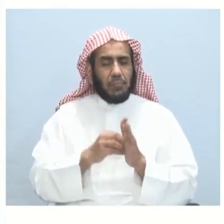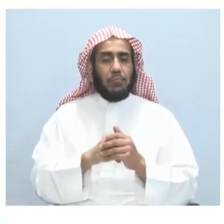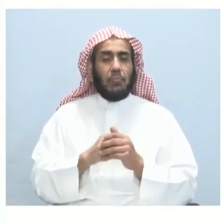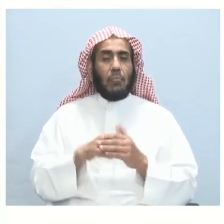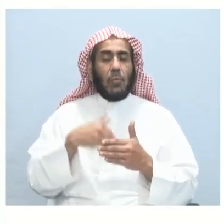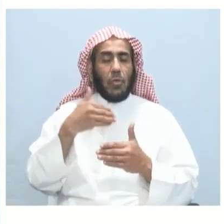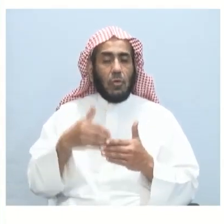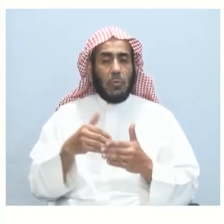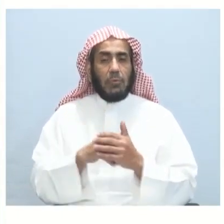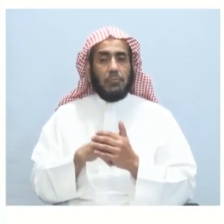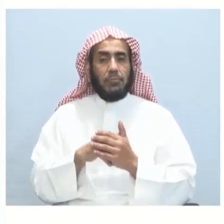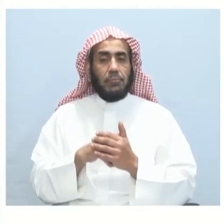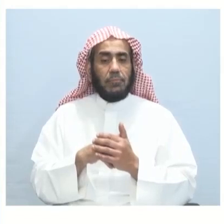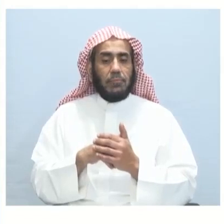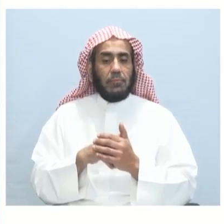في